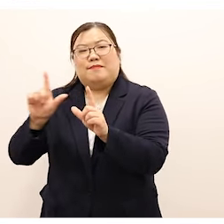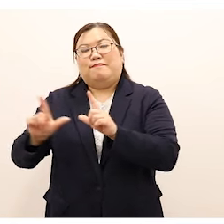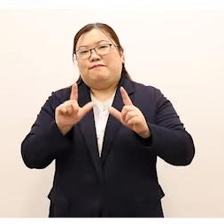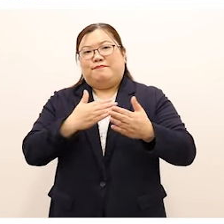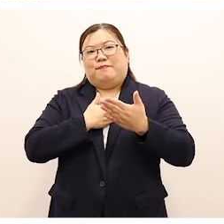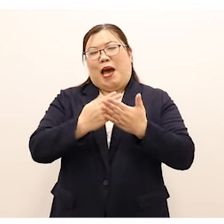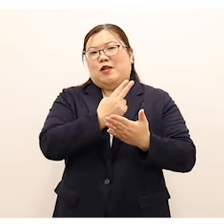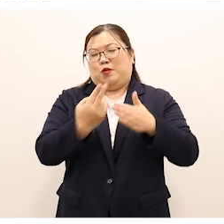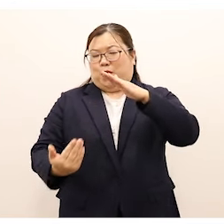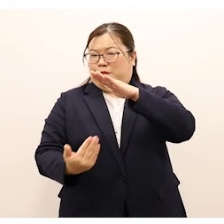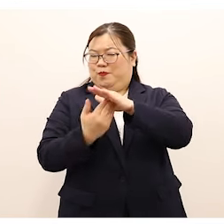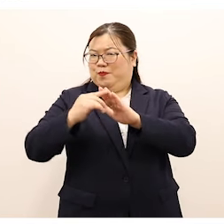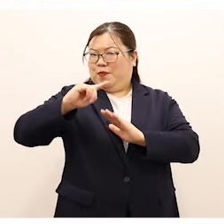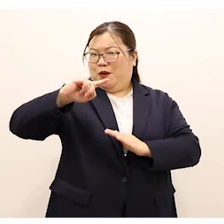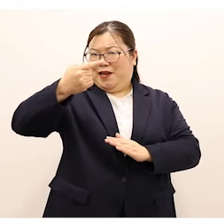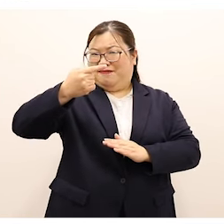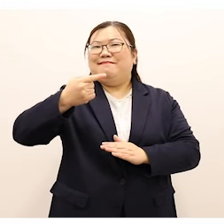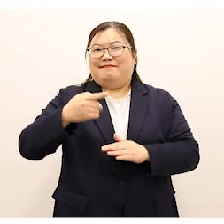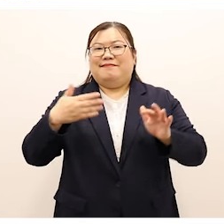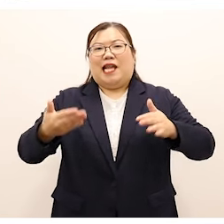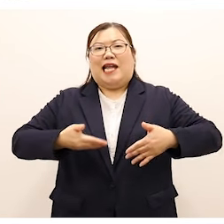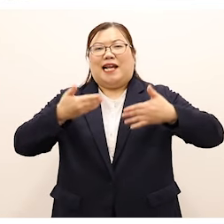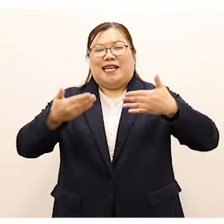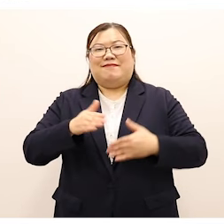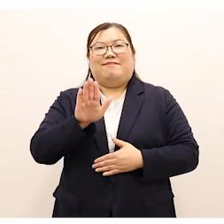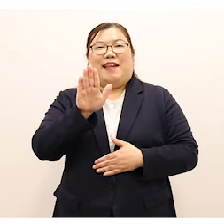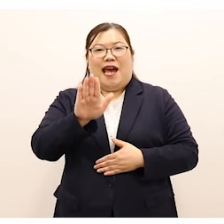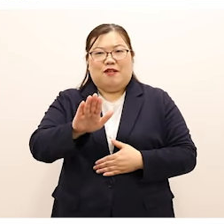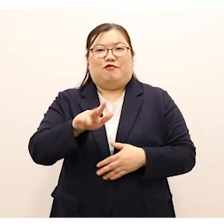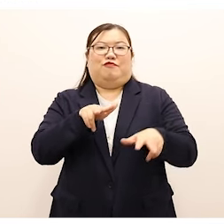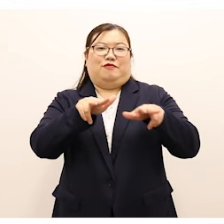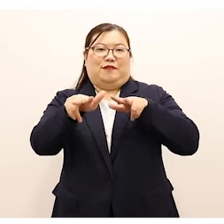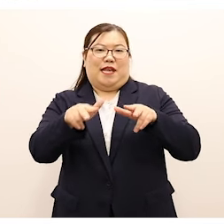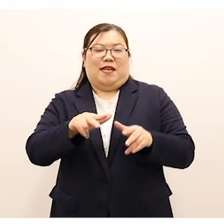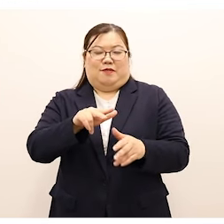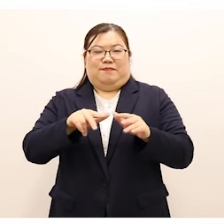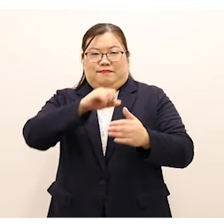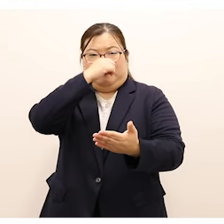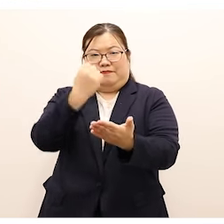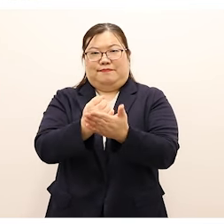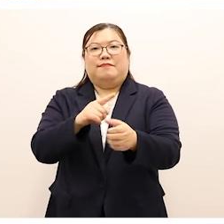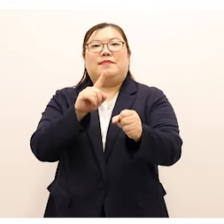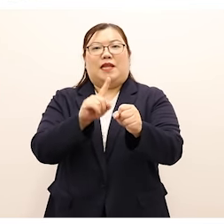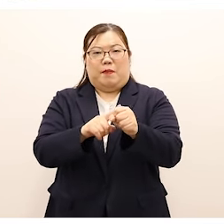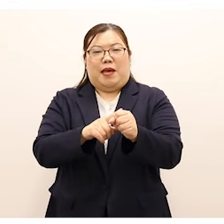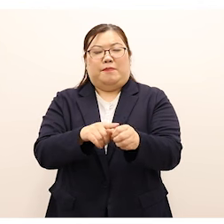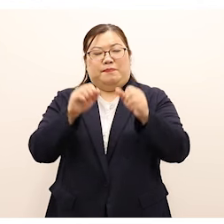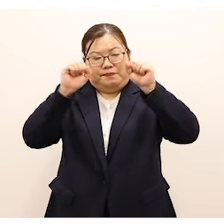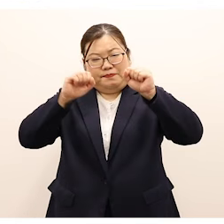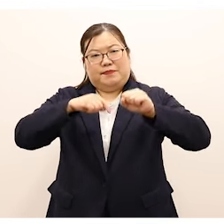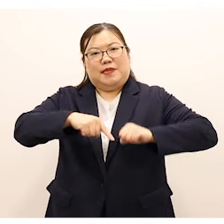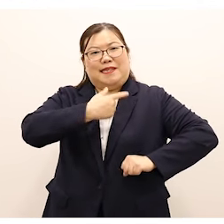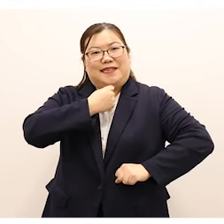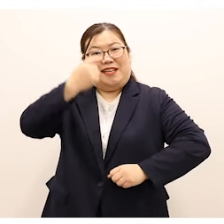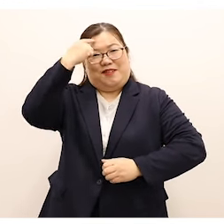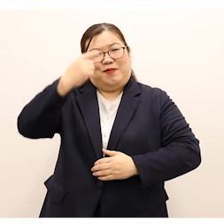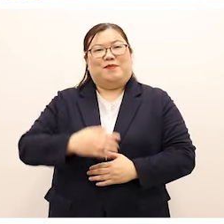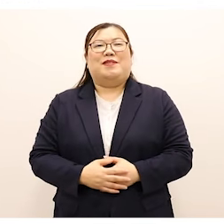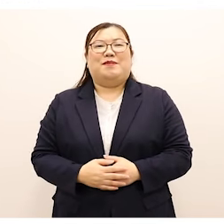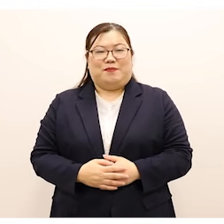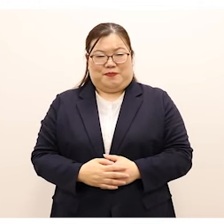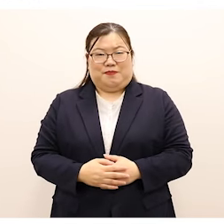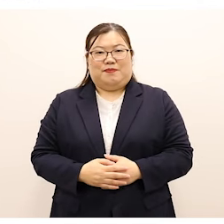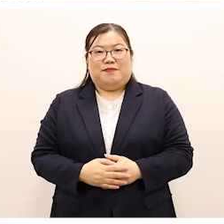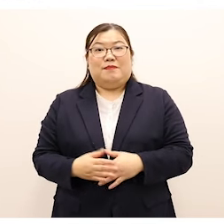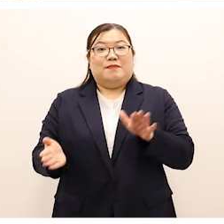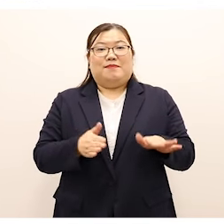ンバーワンの温かさあふれる姿勢の実現に向けて全力で取り組んでまいります。それでは